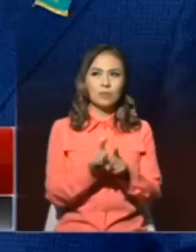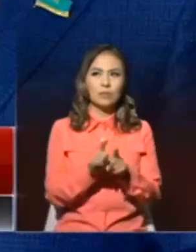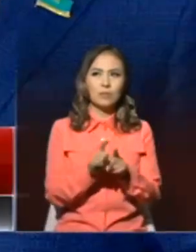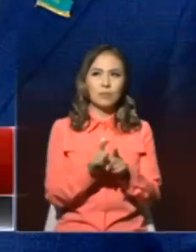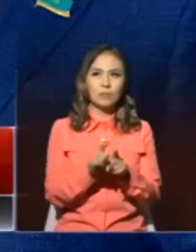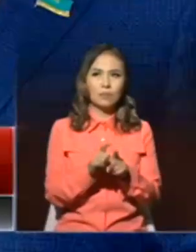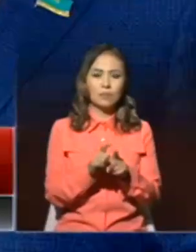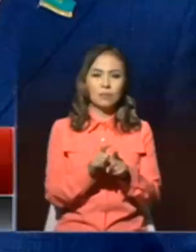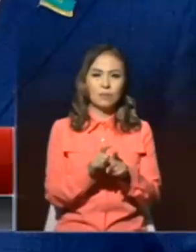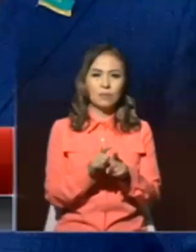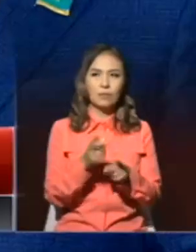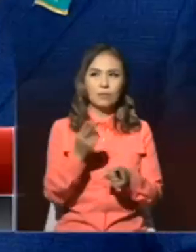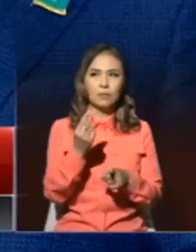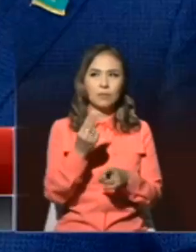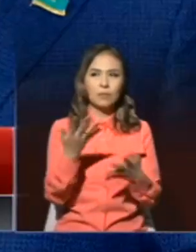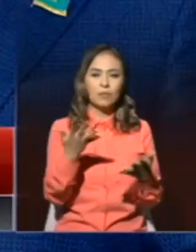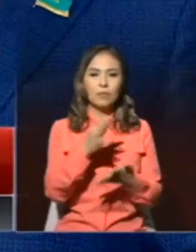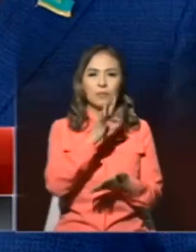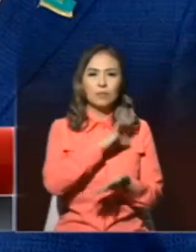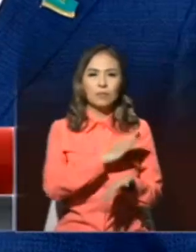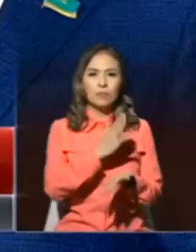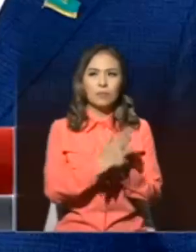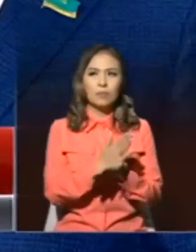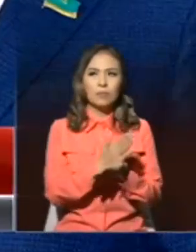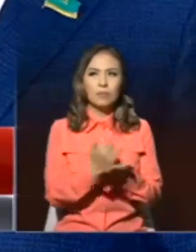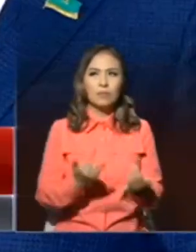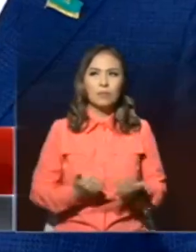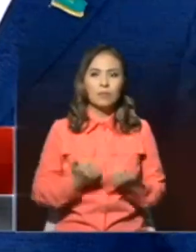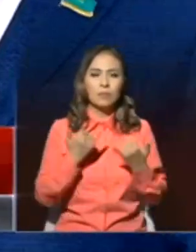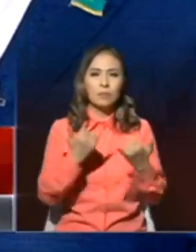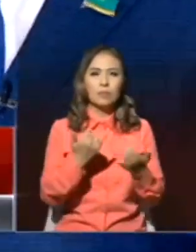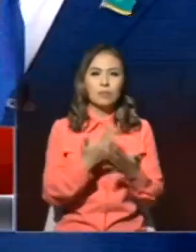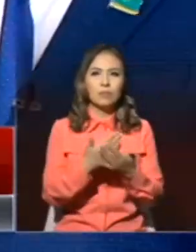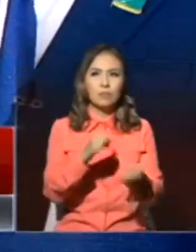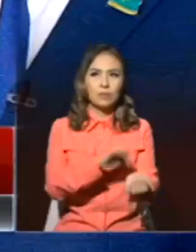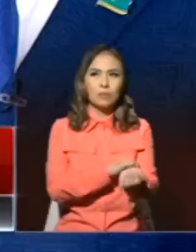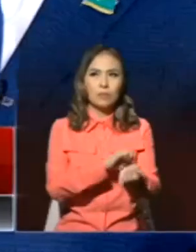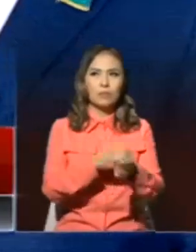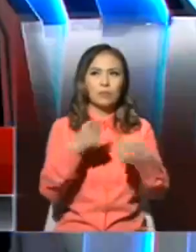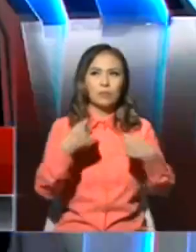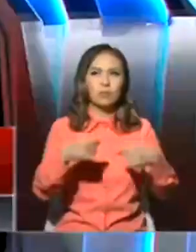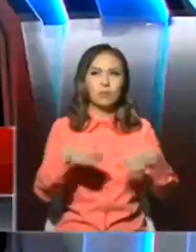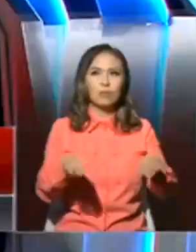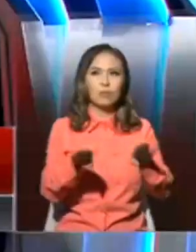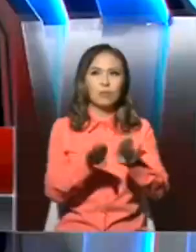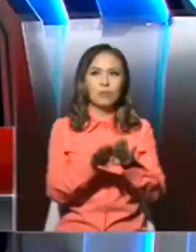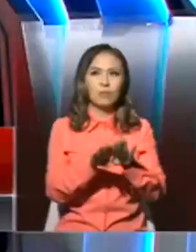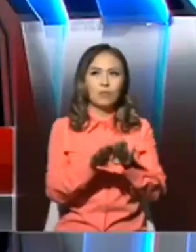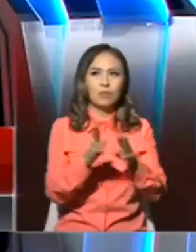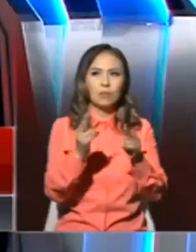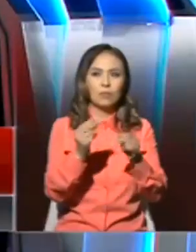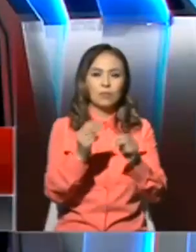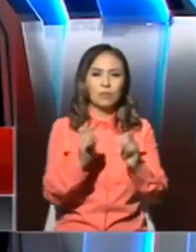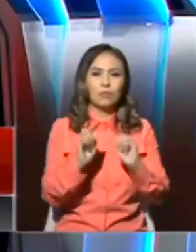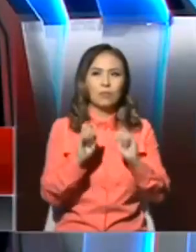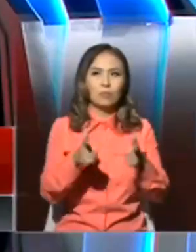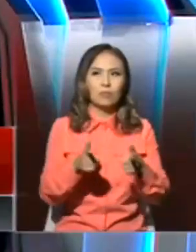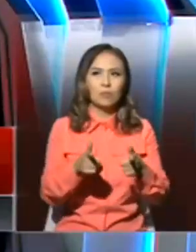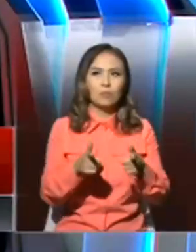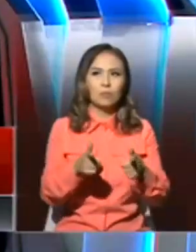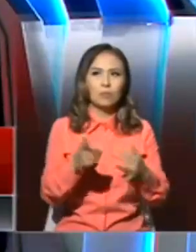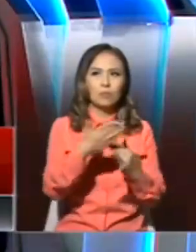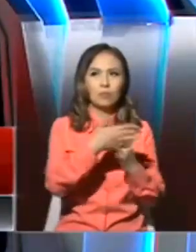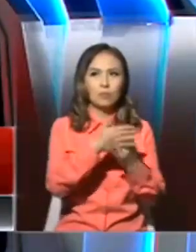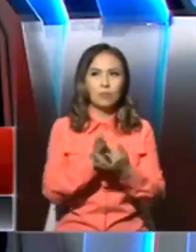қалай сақтасаңыздар? Онда мынандай ұсыныс. Біз онда наркотик сатайық. Наркотиктан түскен ақшаны елге